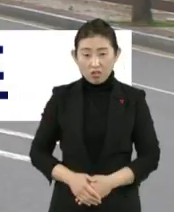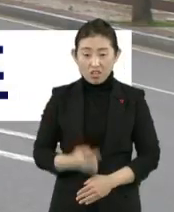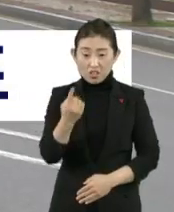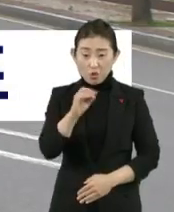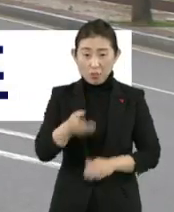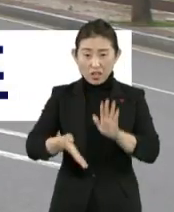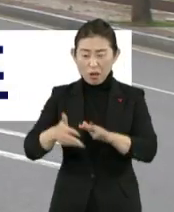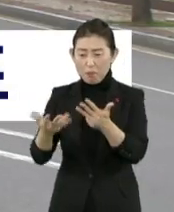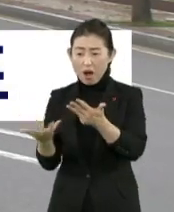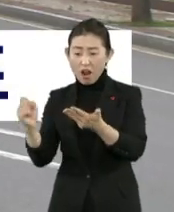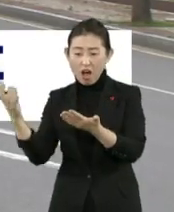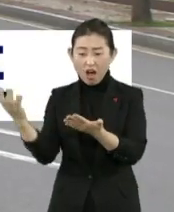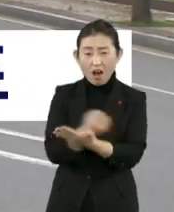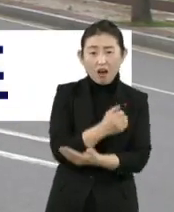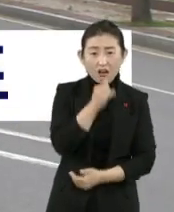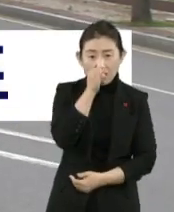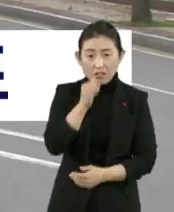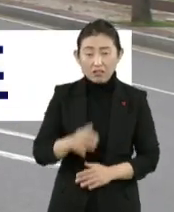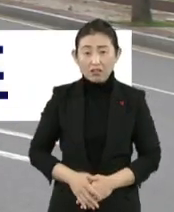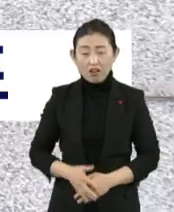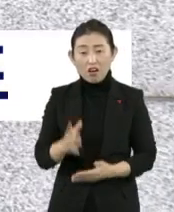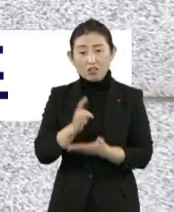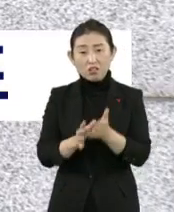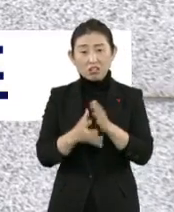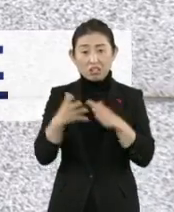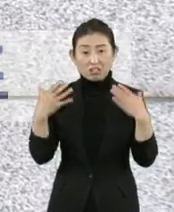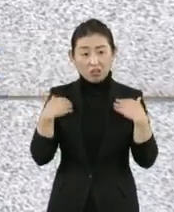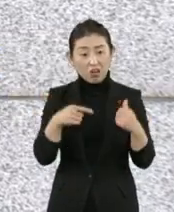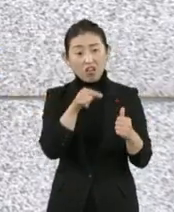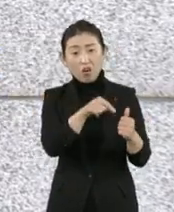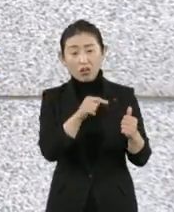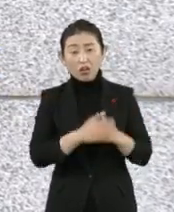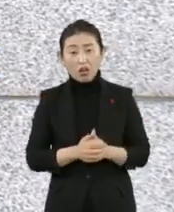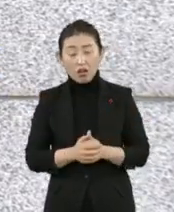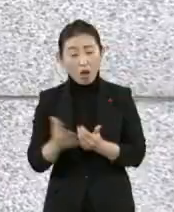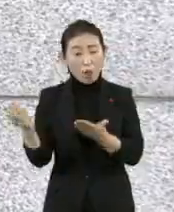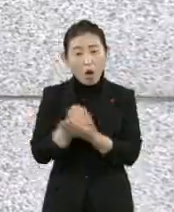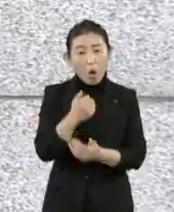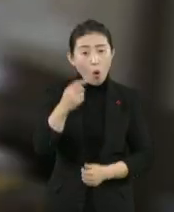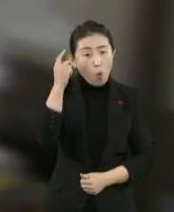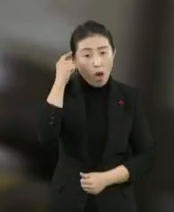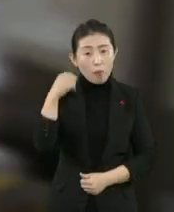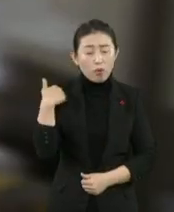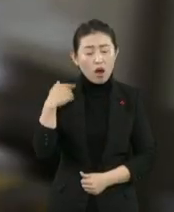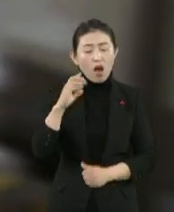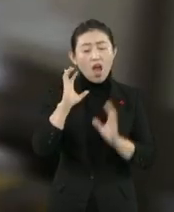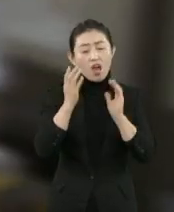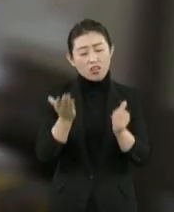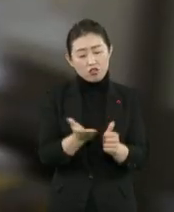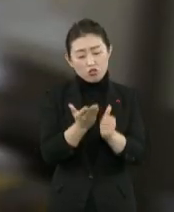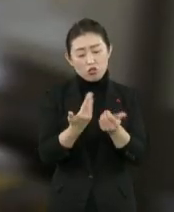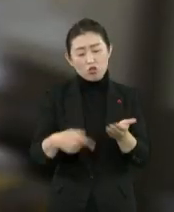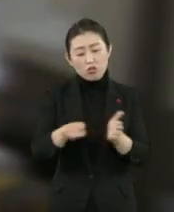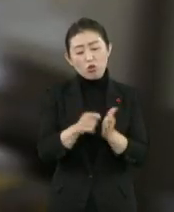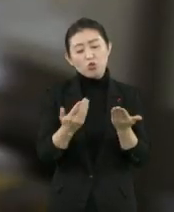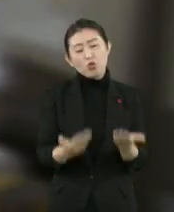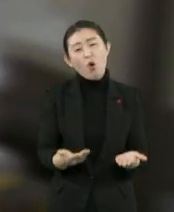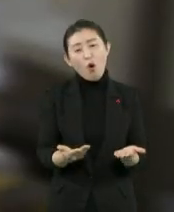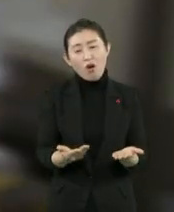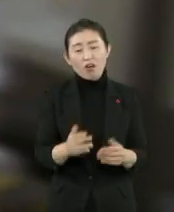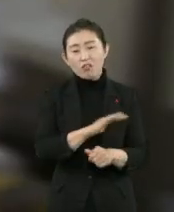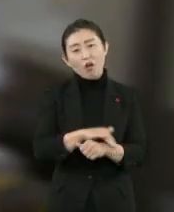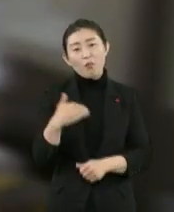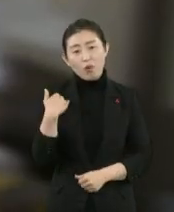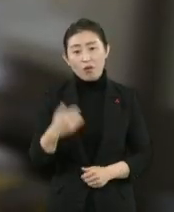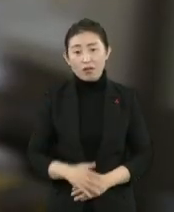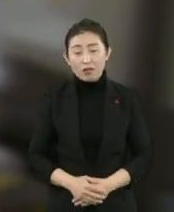8억 원까지 떼인 경우도 있지만 천안시는 A씨가 육아휴직 중이어서 이 사실을 전혀 몰랐습니다. 근